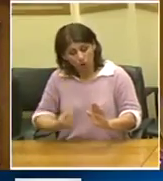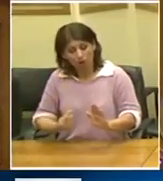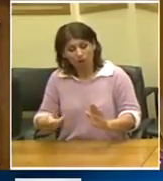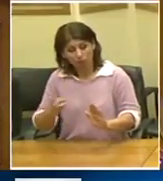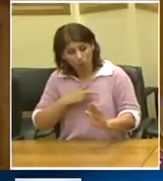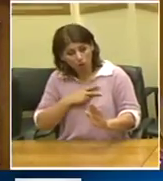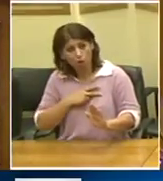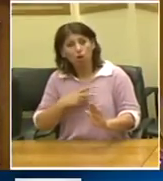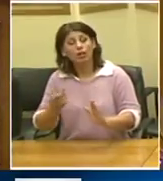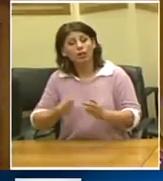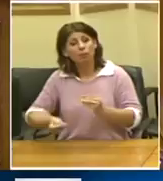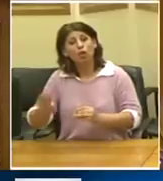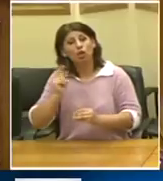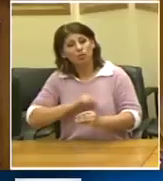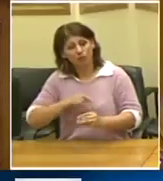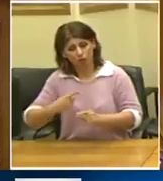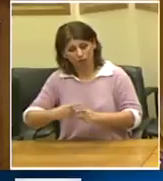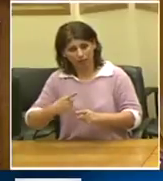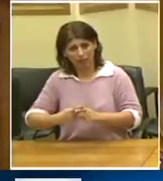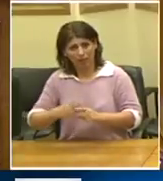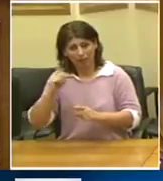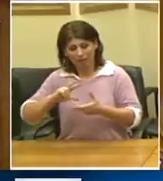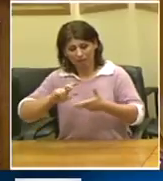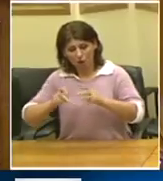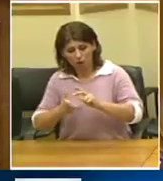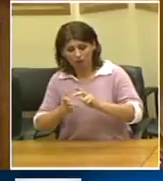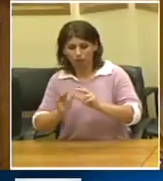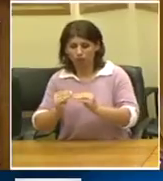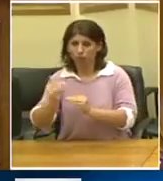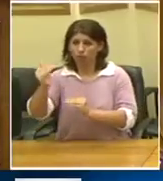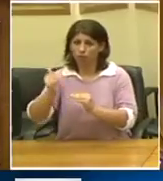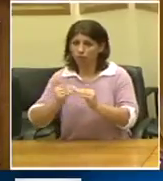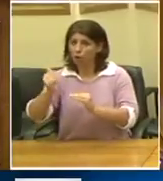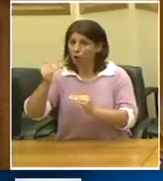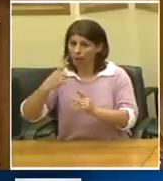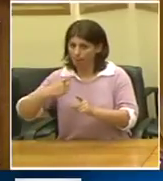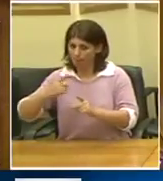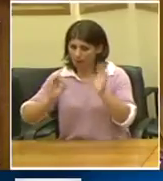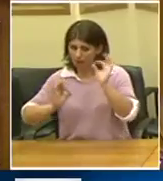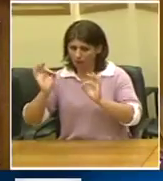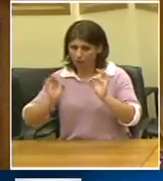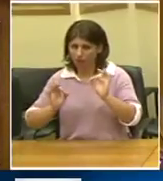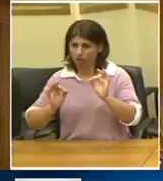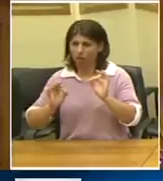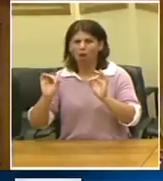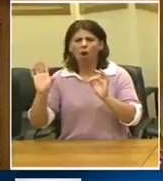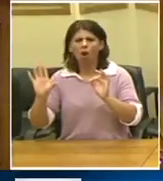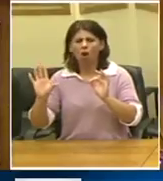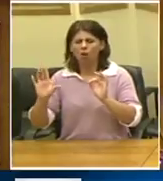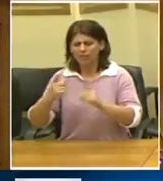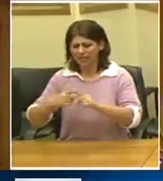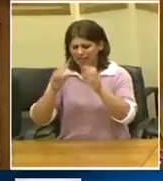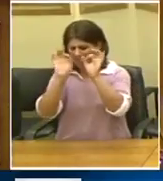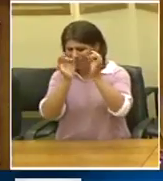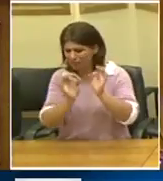σωστό και πολύ πιο συμφέρον για τη χώρα μια γεωγραφικά προσδιορισμένη Βόρεια Μακεδονία με ένα σύνταγμα χωρίς αλυτρωτισμούς, χωρίς ελληνικά